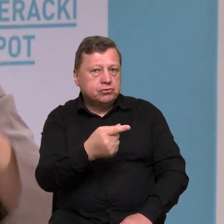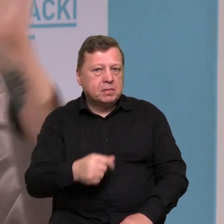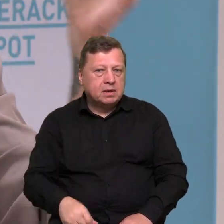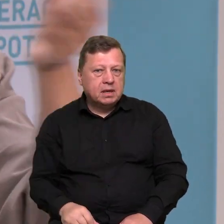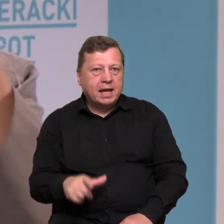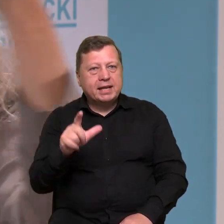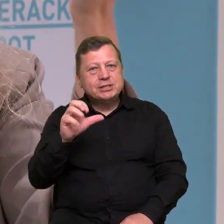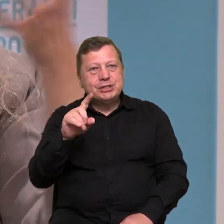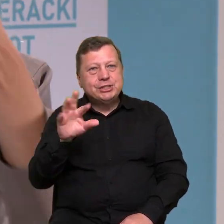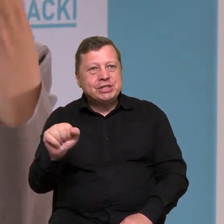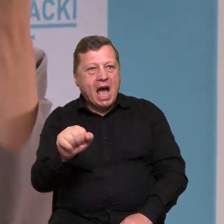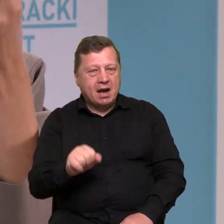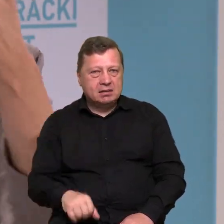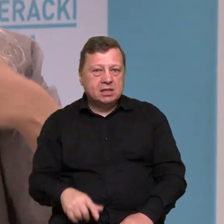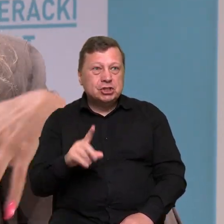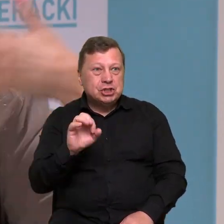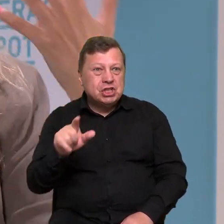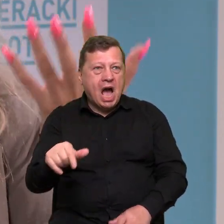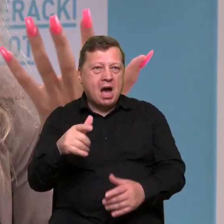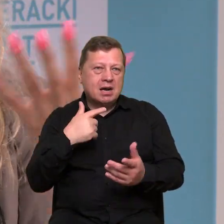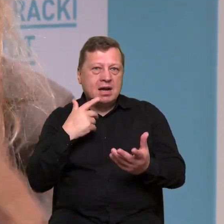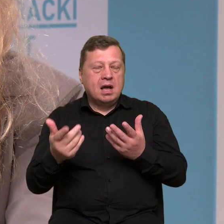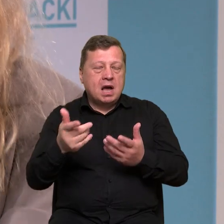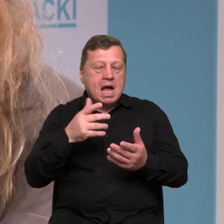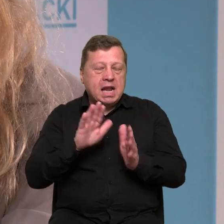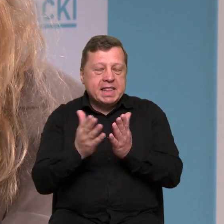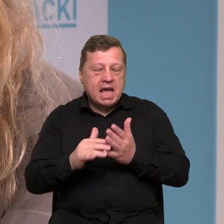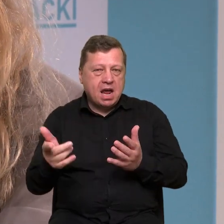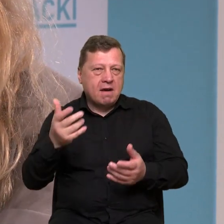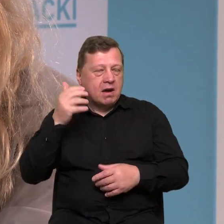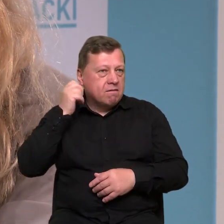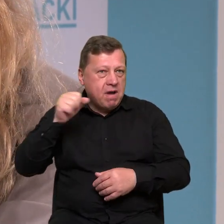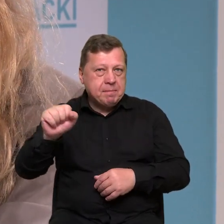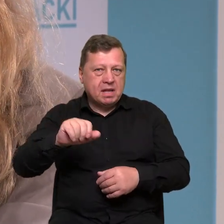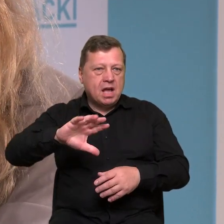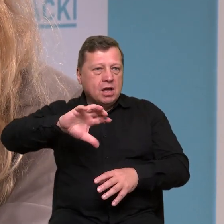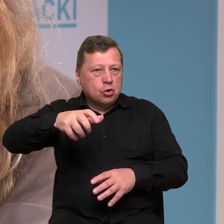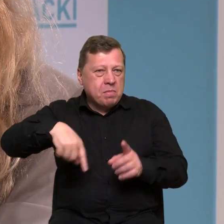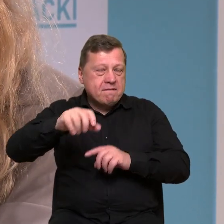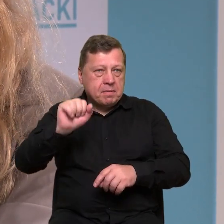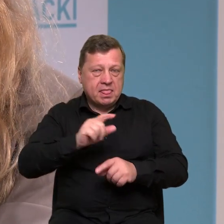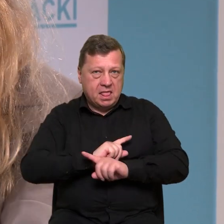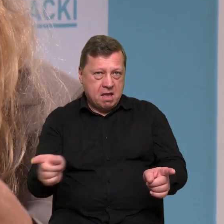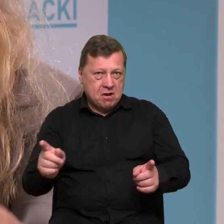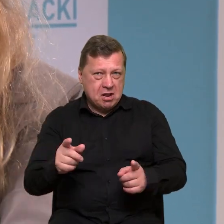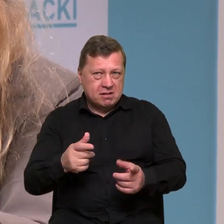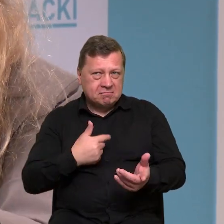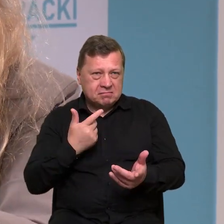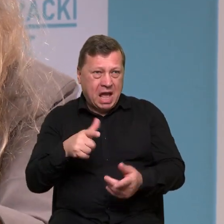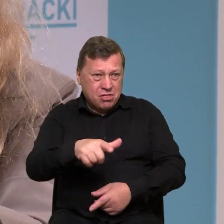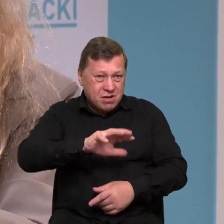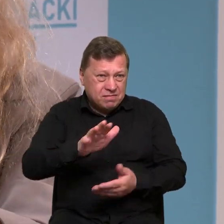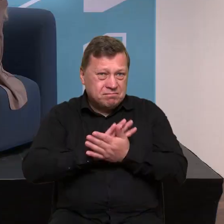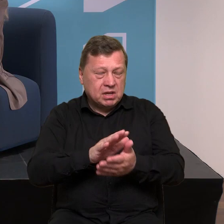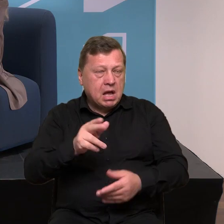że cizia nie może tworzyć literatury feministycznej, nawet w kręgach feministycznych, bo to jest lewicowe wydawnictwo, jest